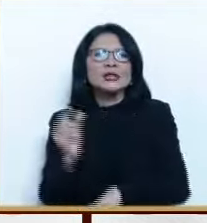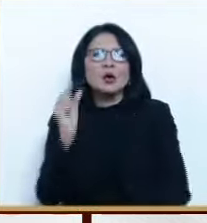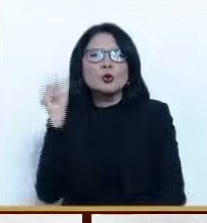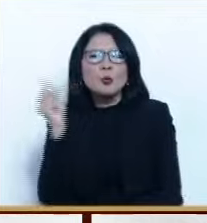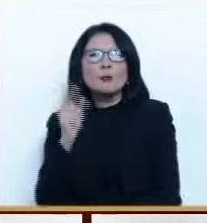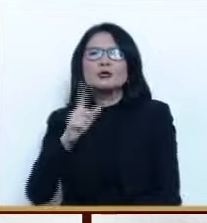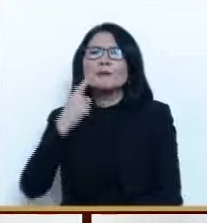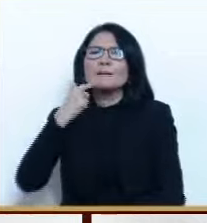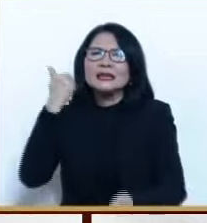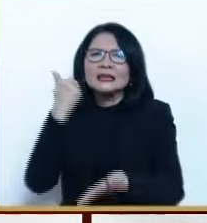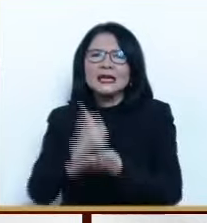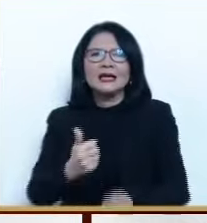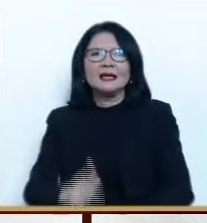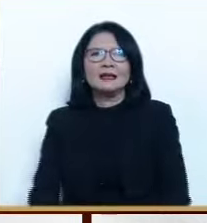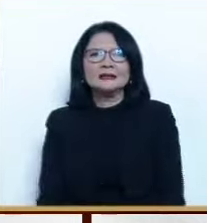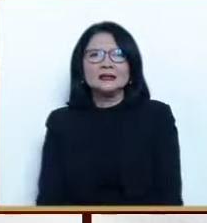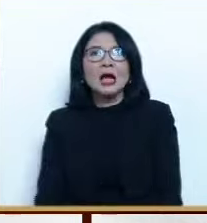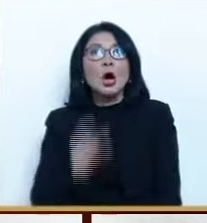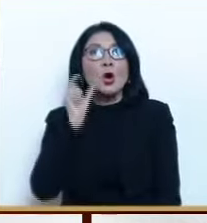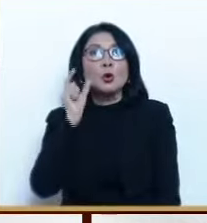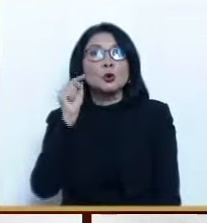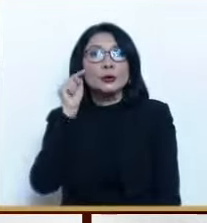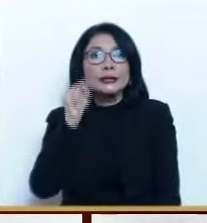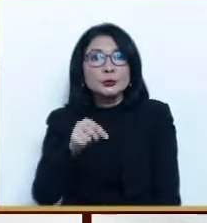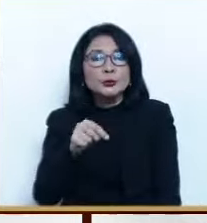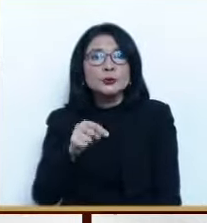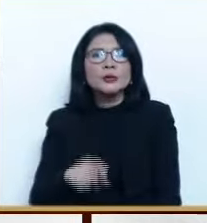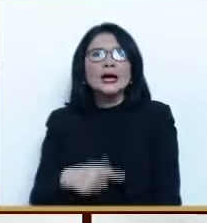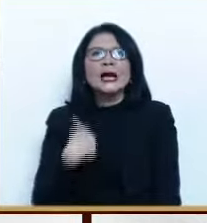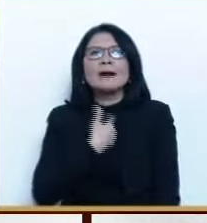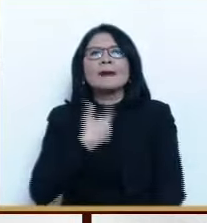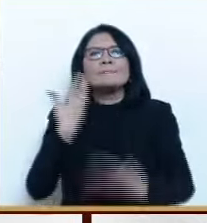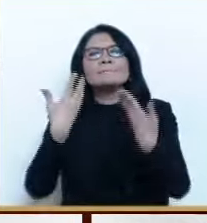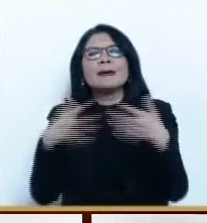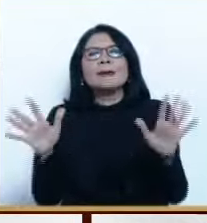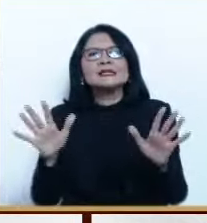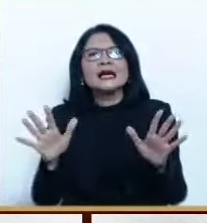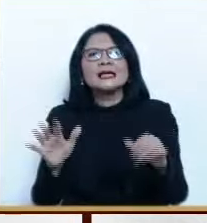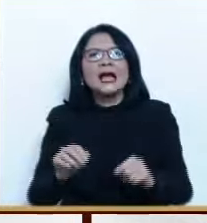yang sangat penting sekali untuk itu kami akan membebaskanl